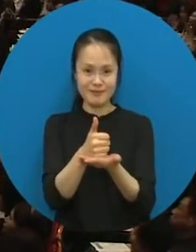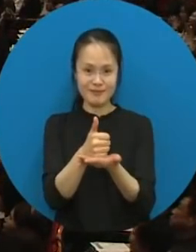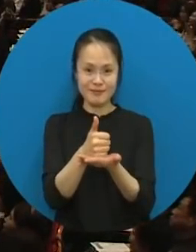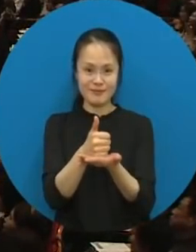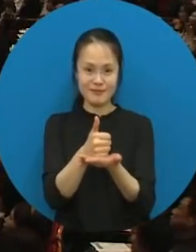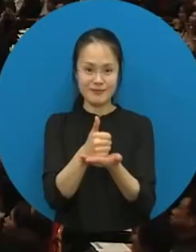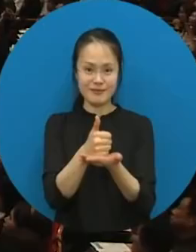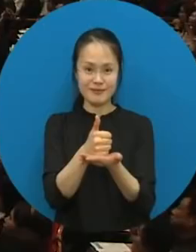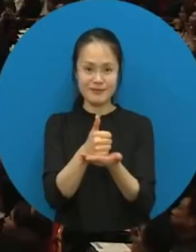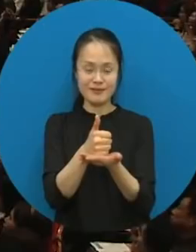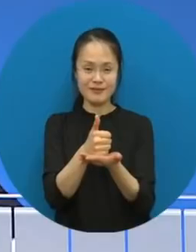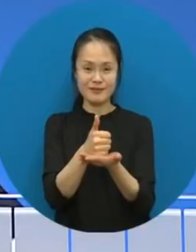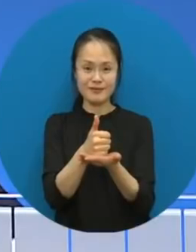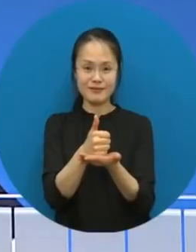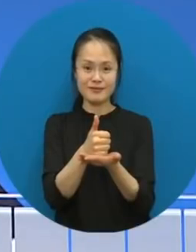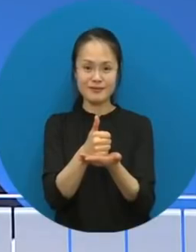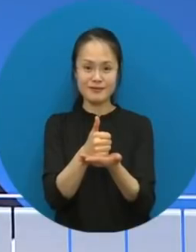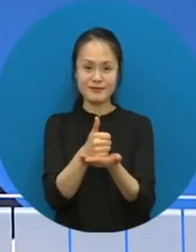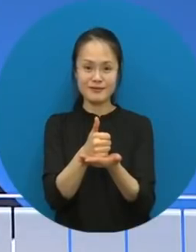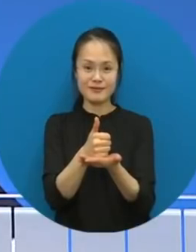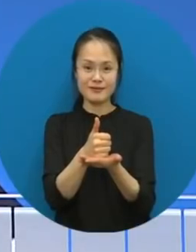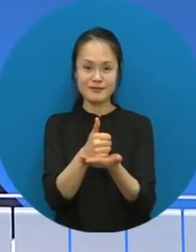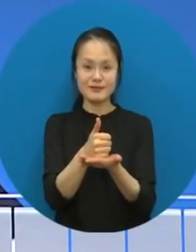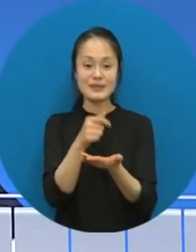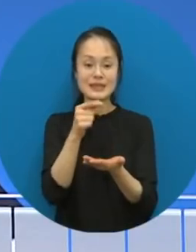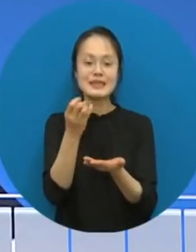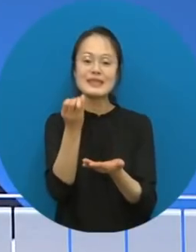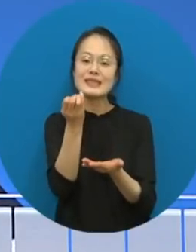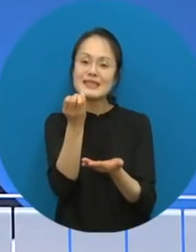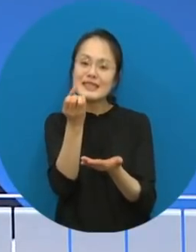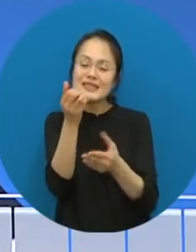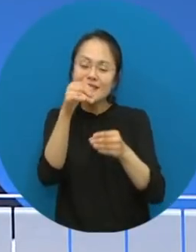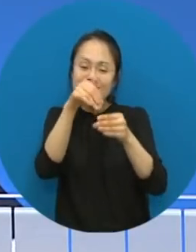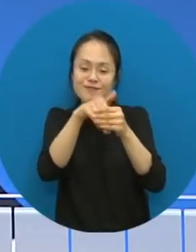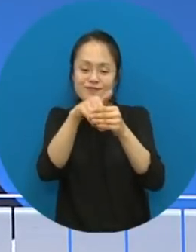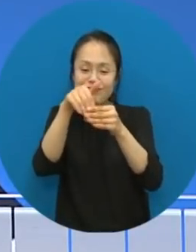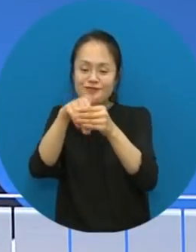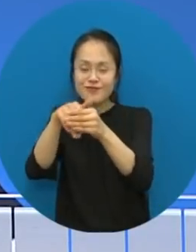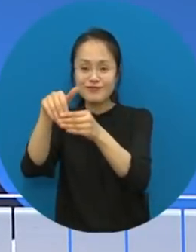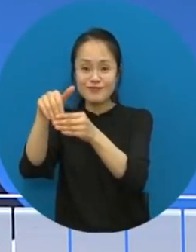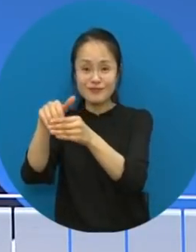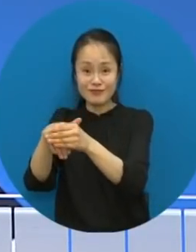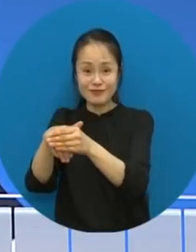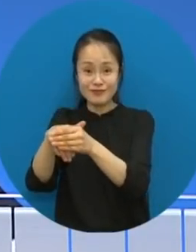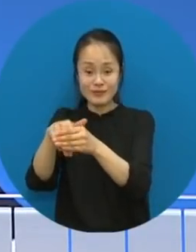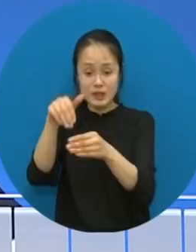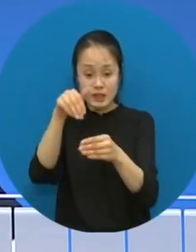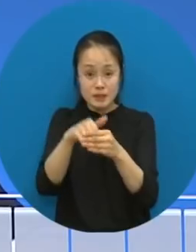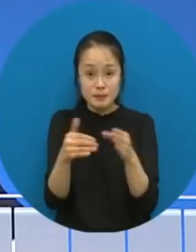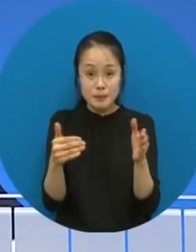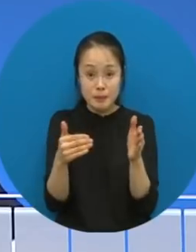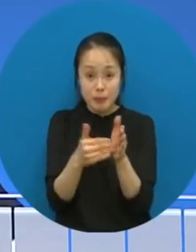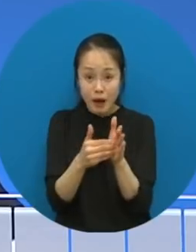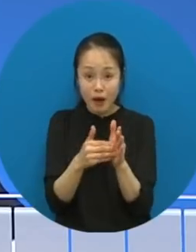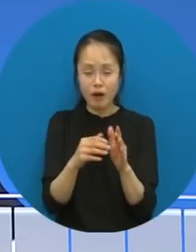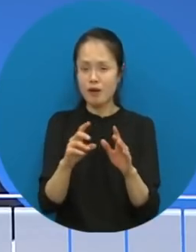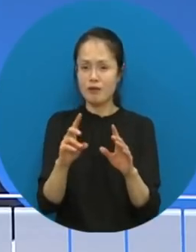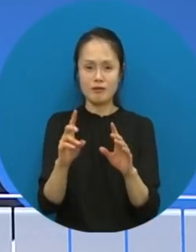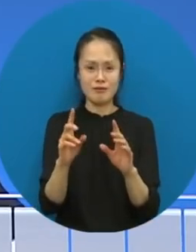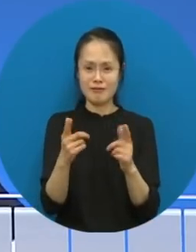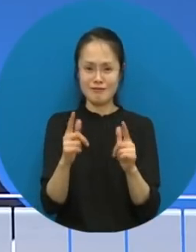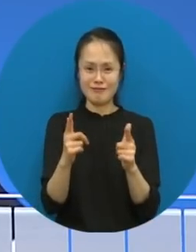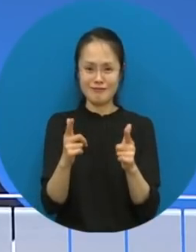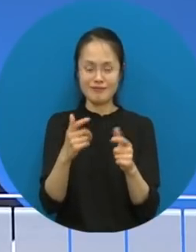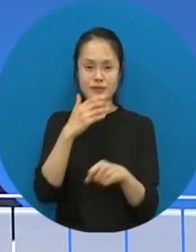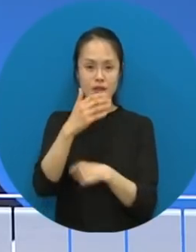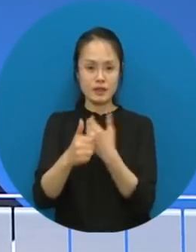그럴 때 하나님께서 그 씨를 심게 하여 주시고 그러나 거기서 끝나는 것이 아니라 이제는 하나님의